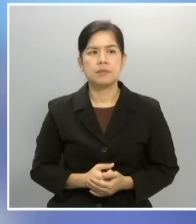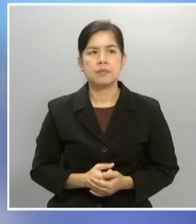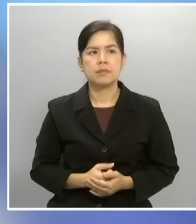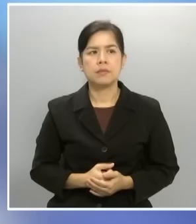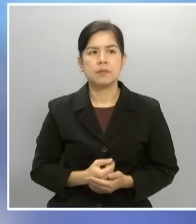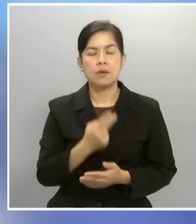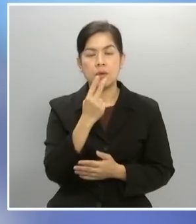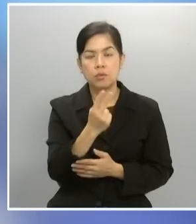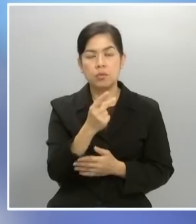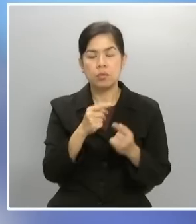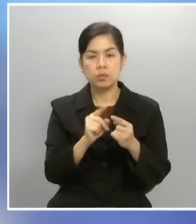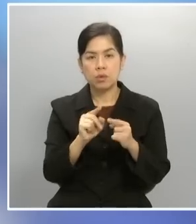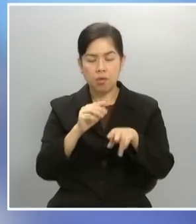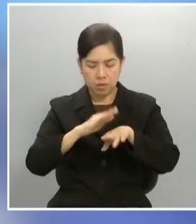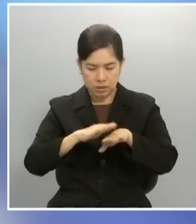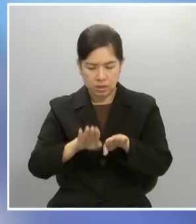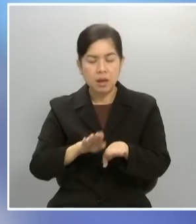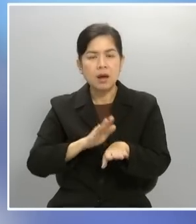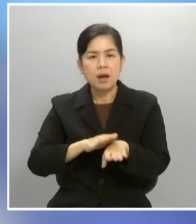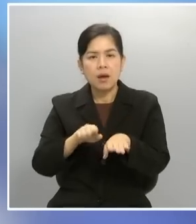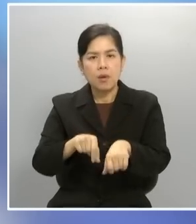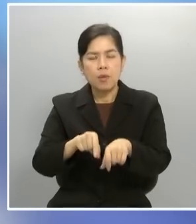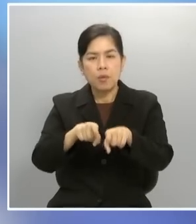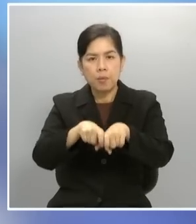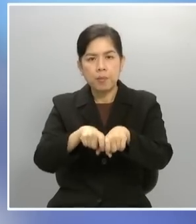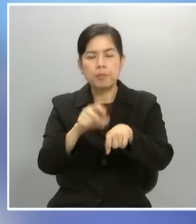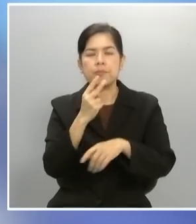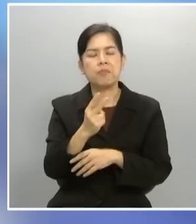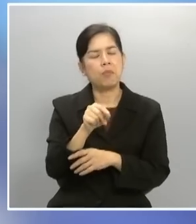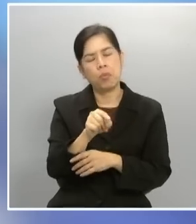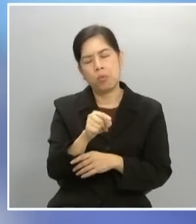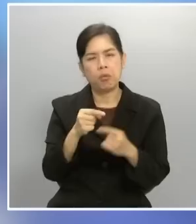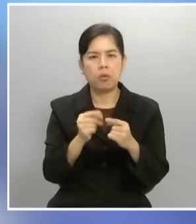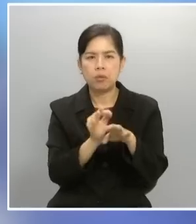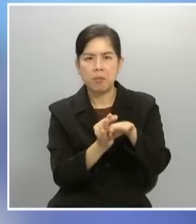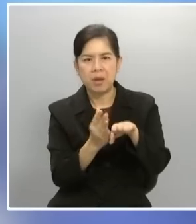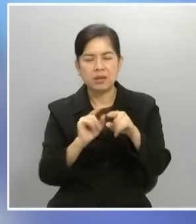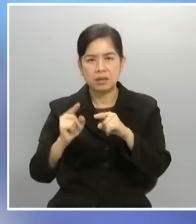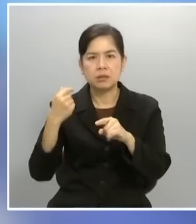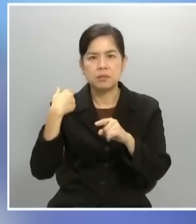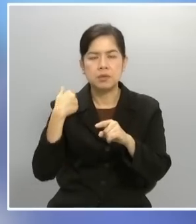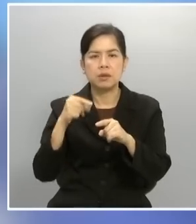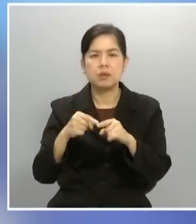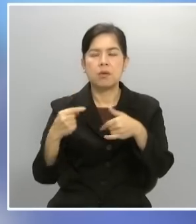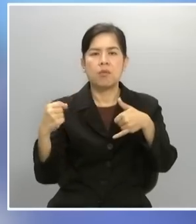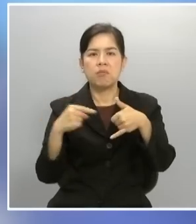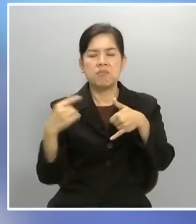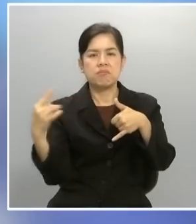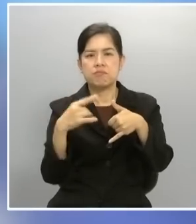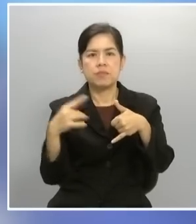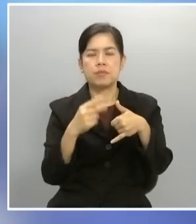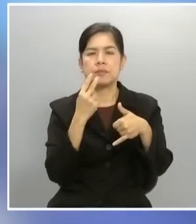อืล่องรอยบาดแผลต่างๆนานาในชีวิตที่เธอโดนกระทำอะไรมาบ้าง